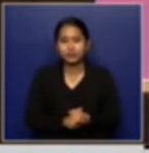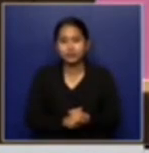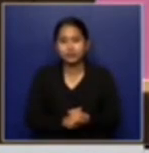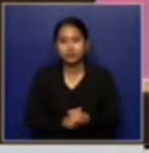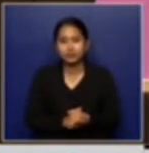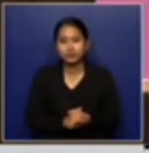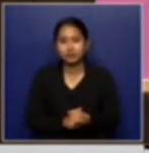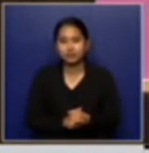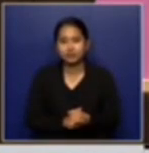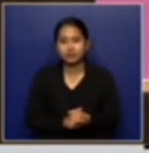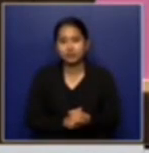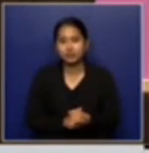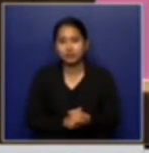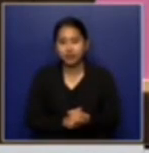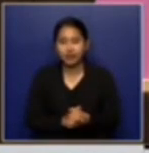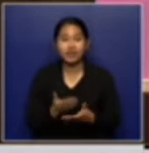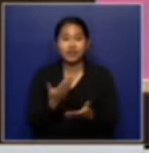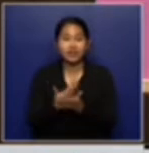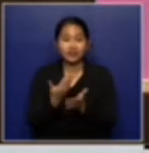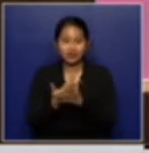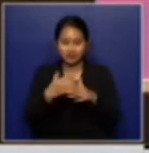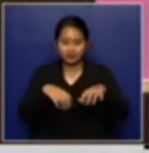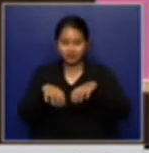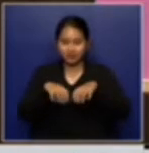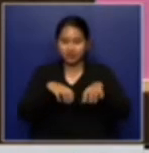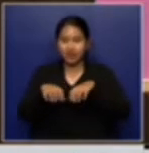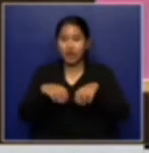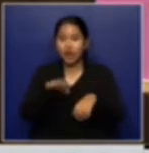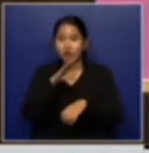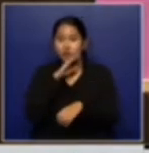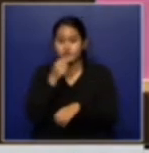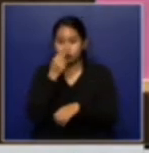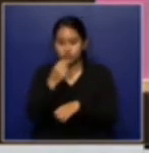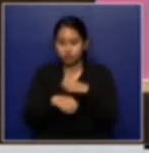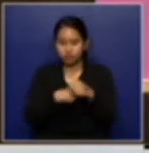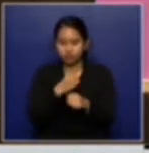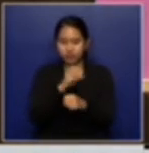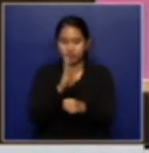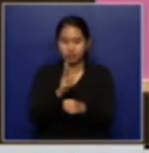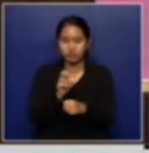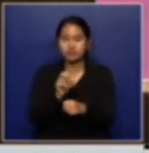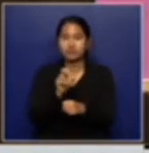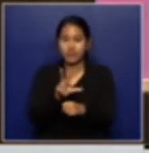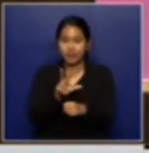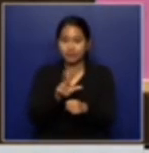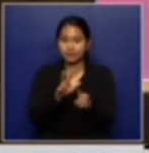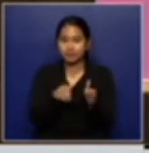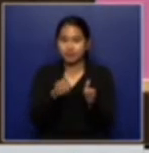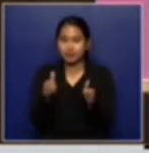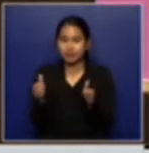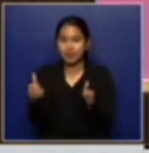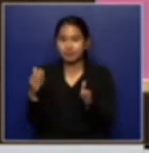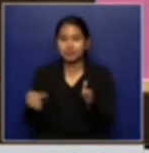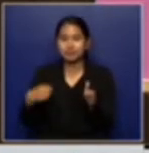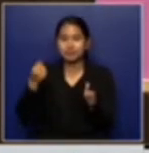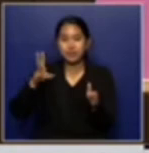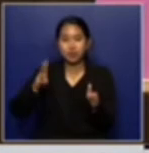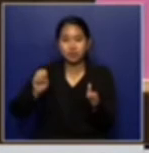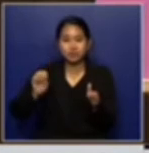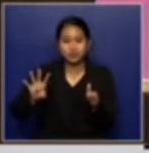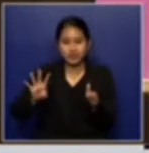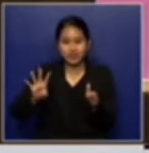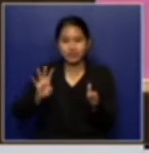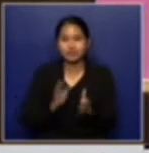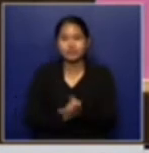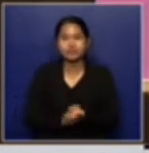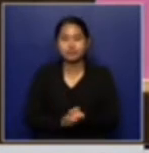การที่ท่านจัดสรรงบประมาณเนี่ยถ้าเราดูจากงบประมาณปี63ต่อเนื่องกันมาถึงปี64เนี่ย